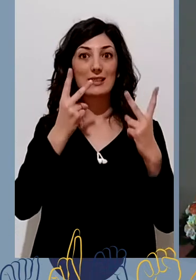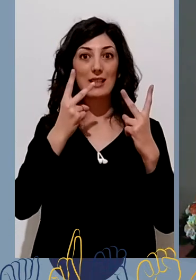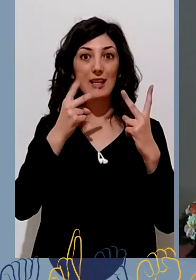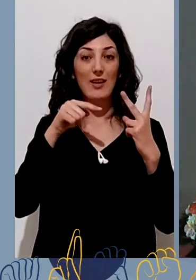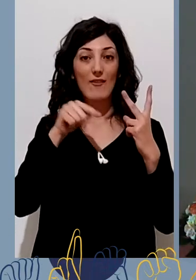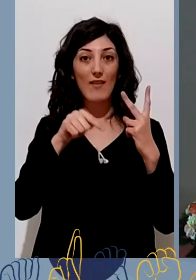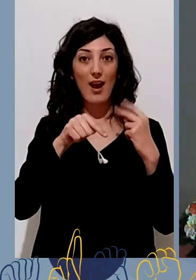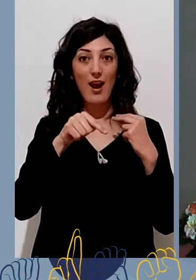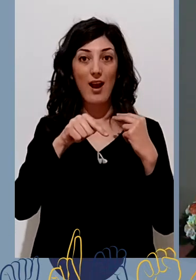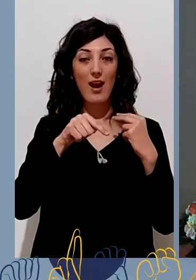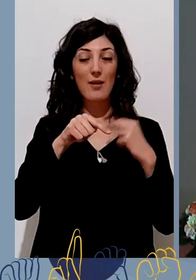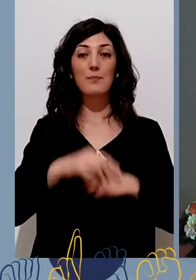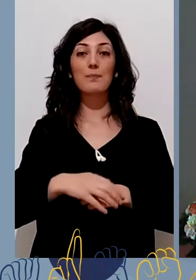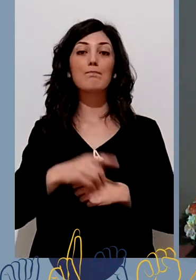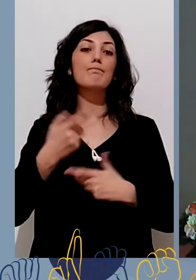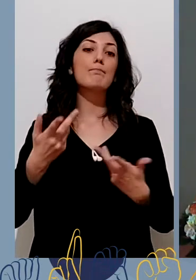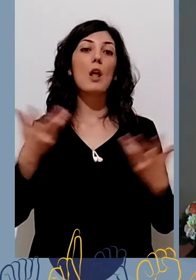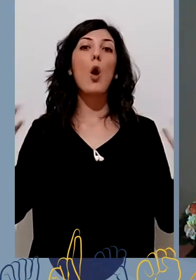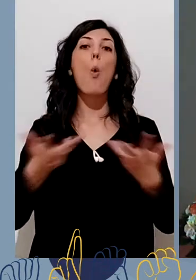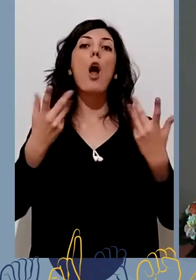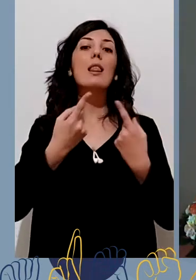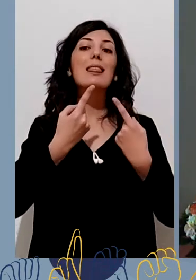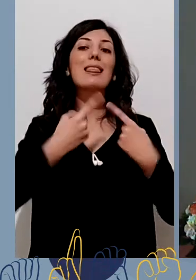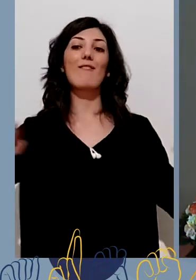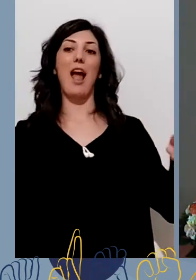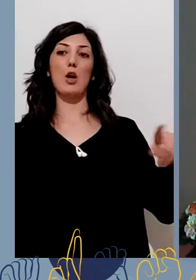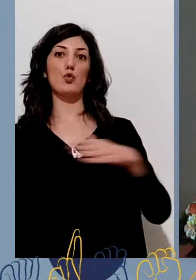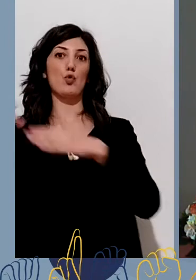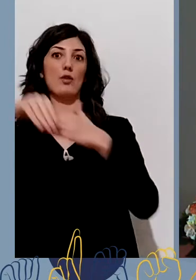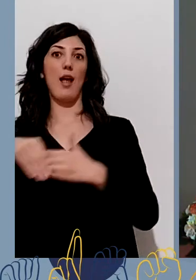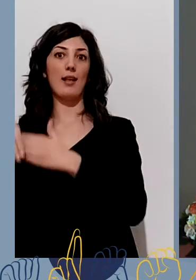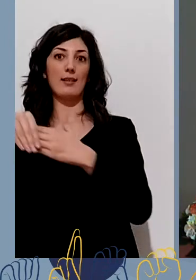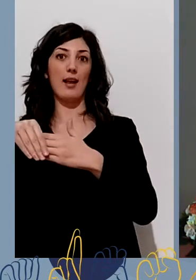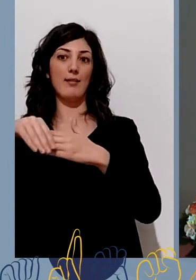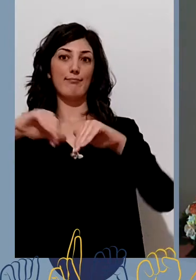diventa qualche cosa di diverso rispetto alla LIS tattile.